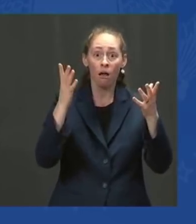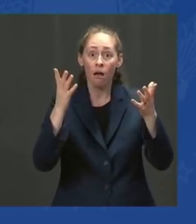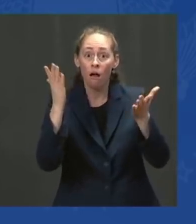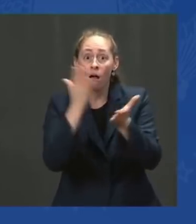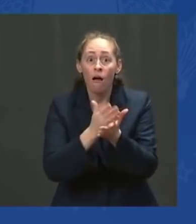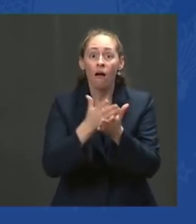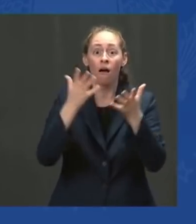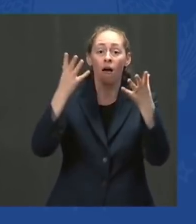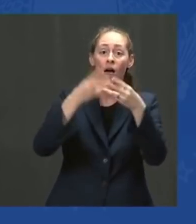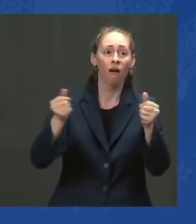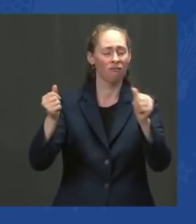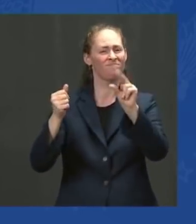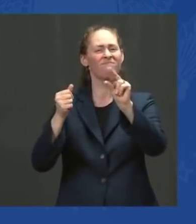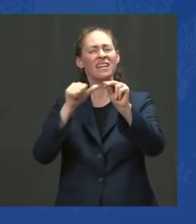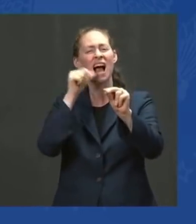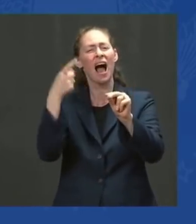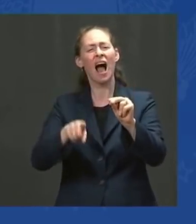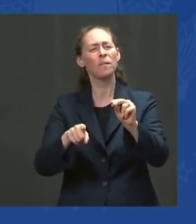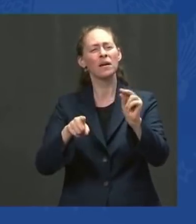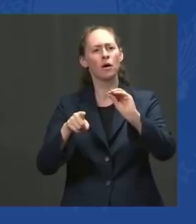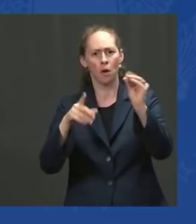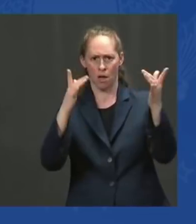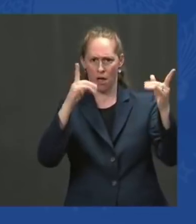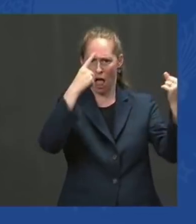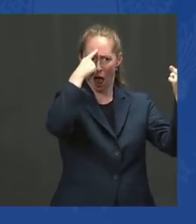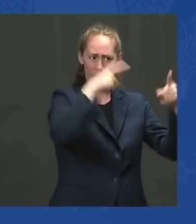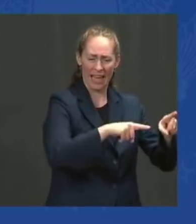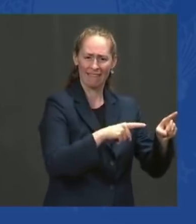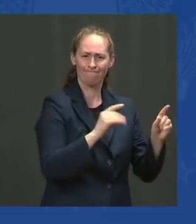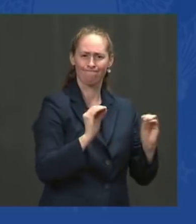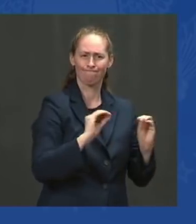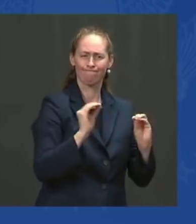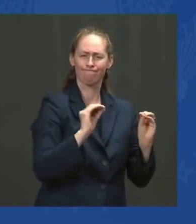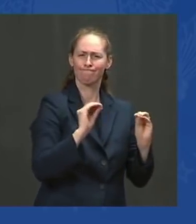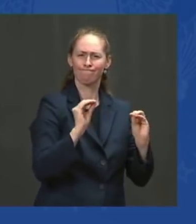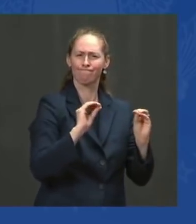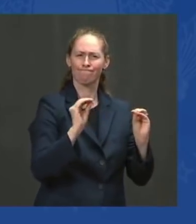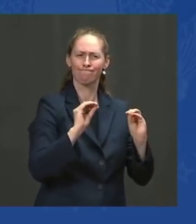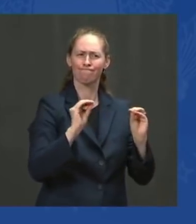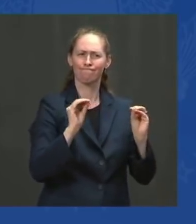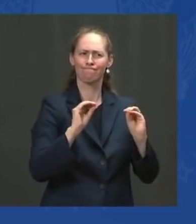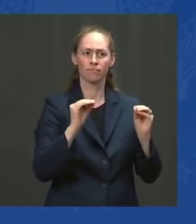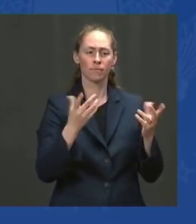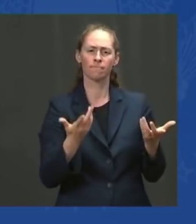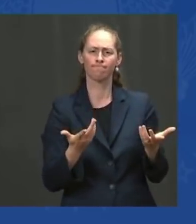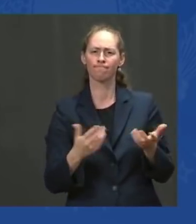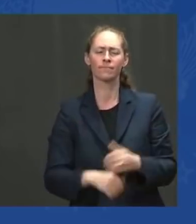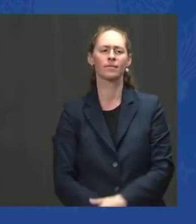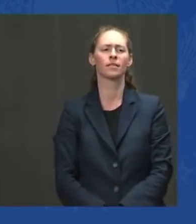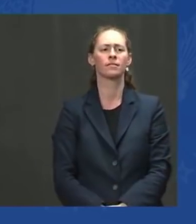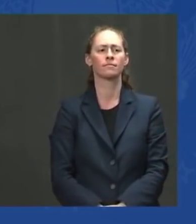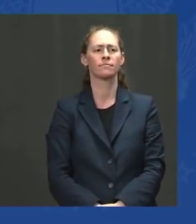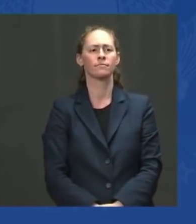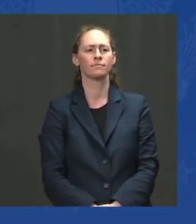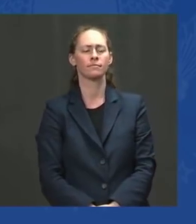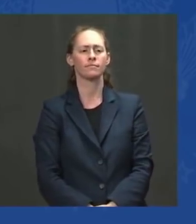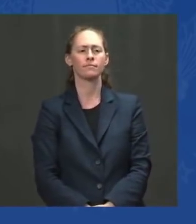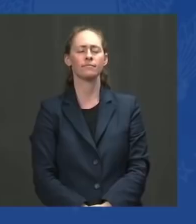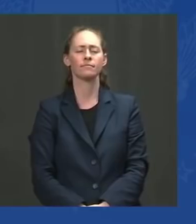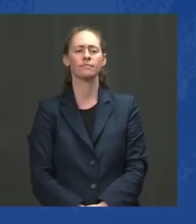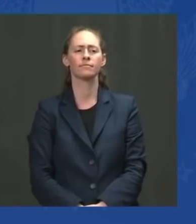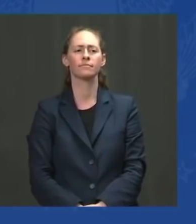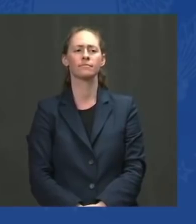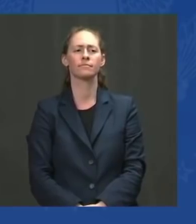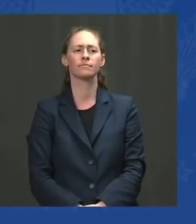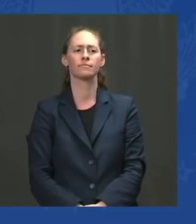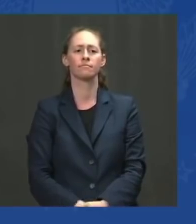们只有轻武器没有重武器，更没有空军，这和全套美式装备的政府军比起来，